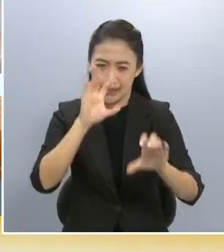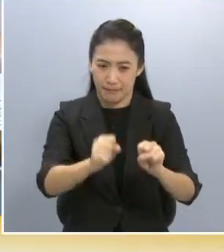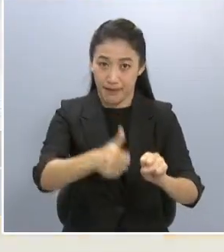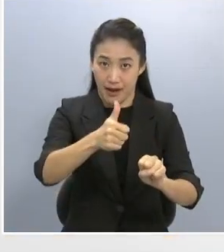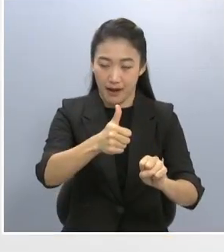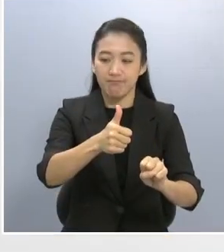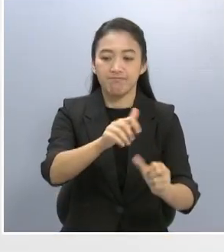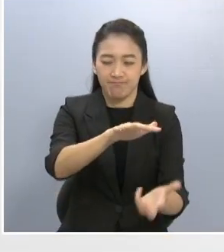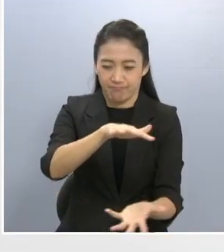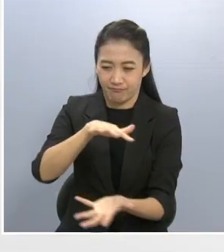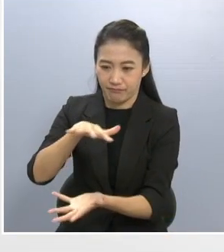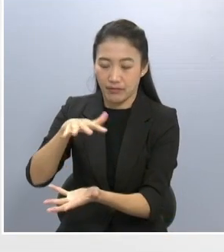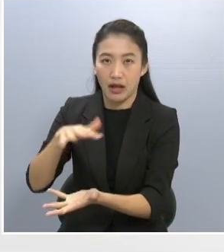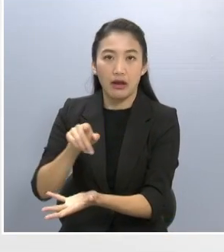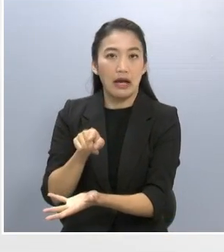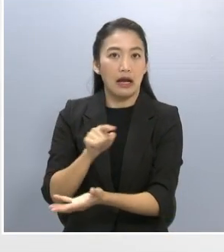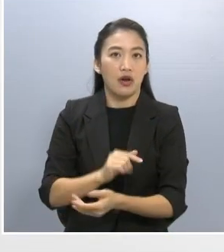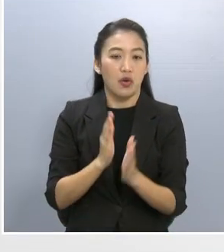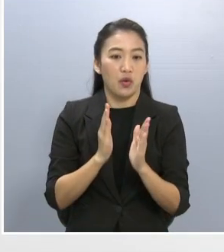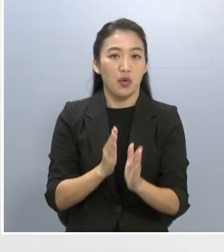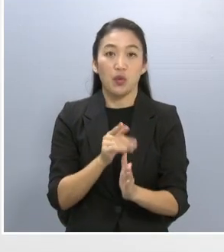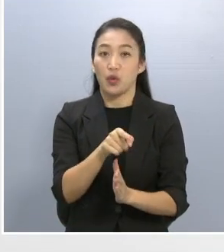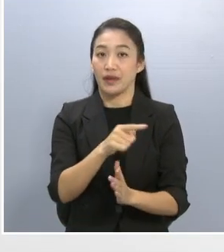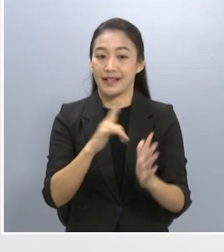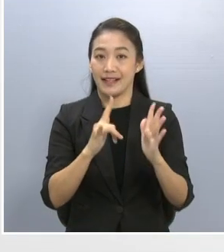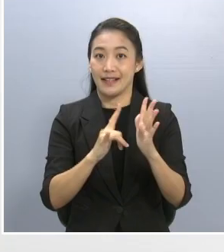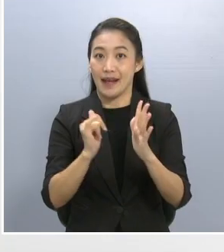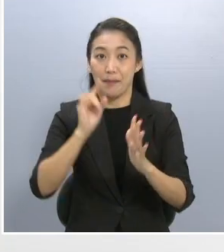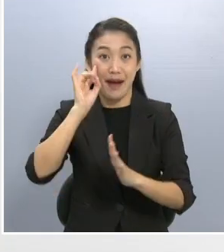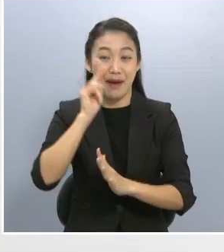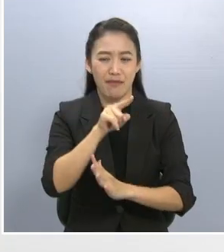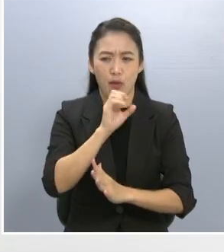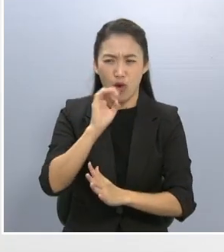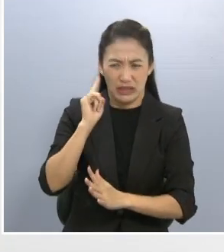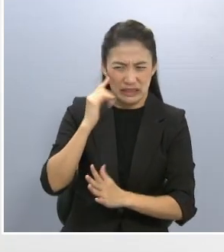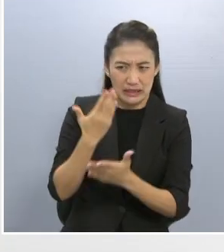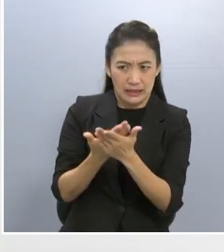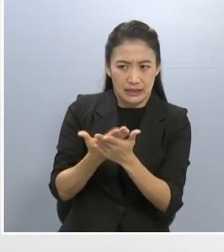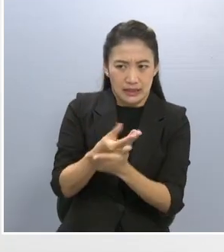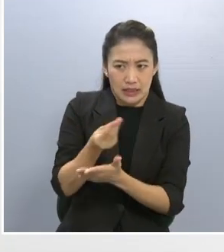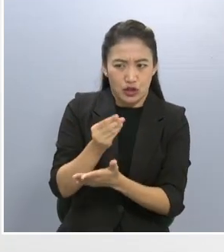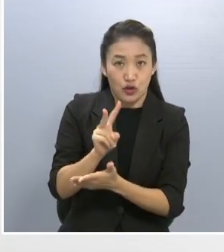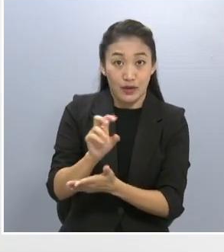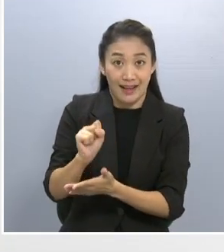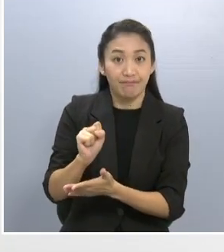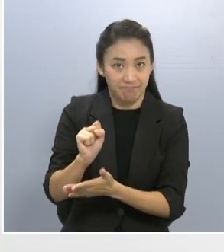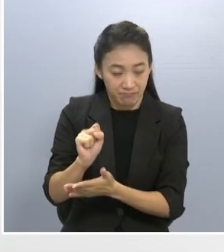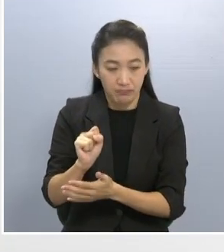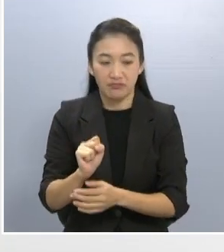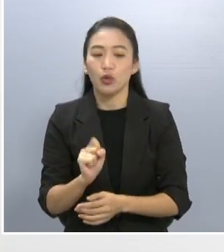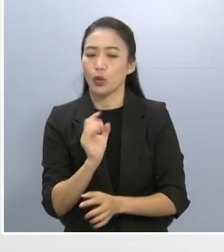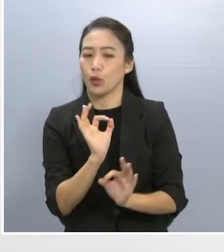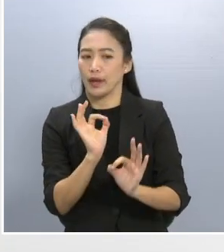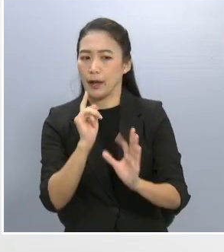ให้ 500,000บาทแลกกับการไม่ดำเนินคดีสุดท้ายก็กลายเป็นว่าญาติของคนที่ถูกจับ